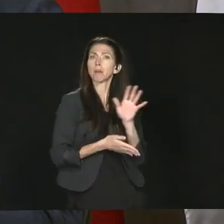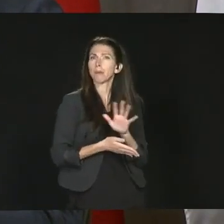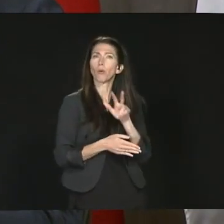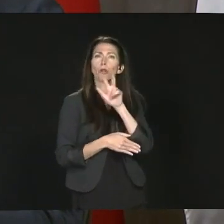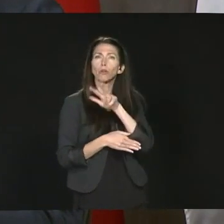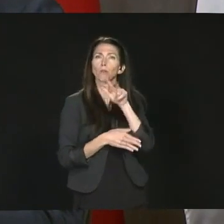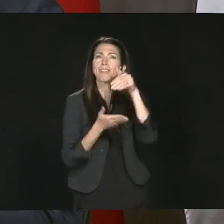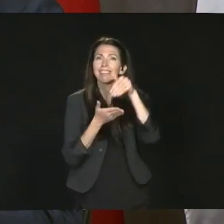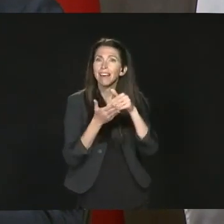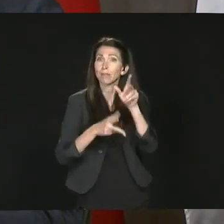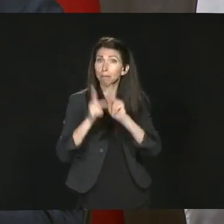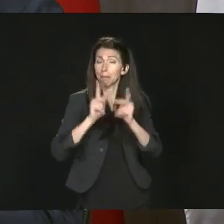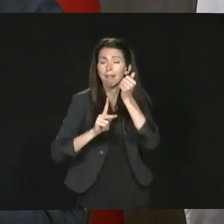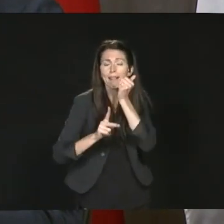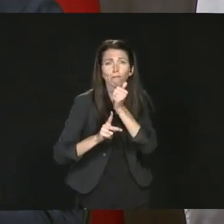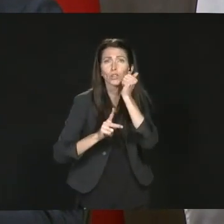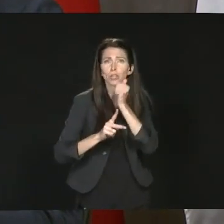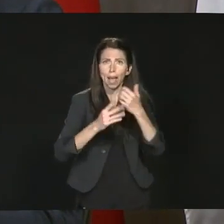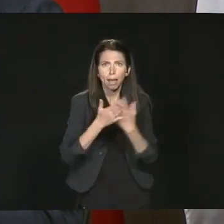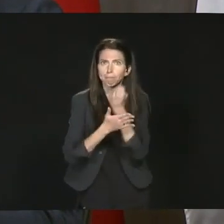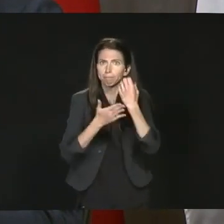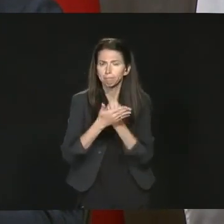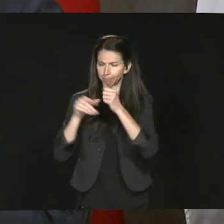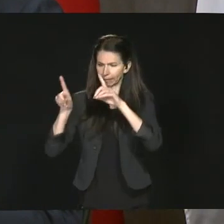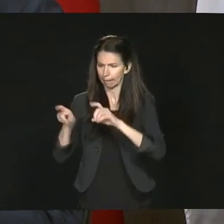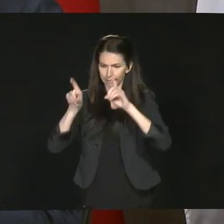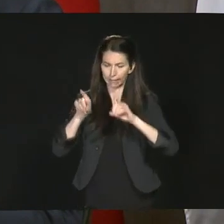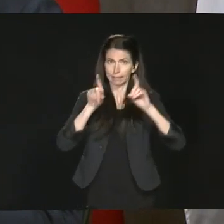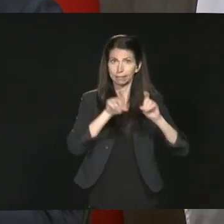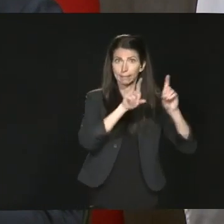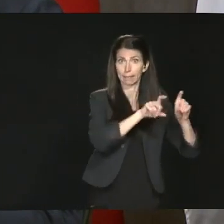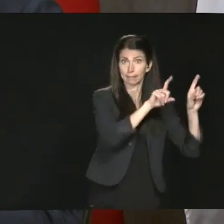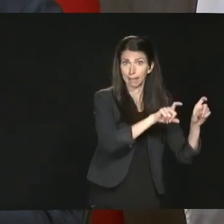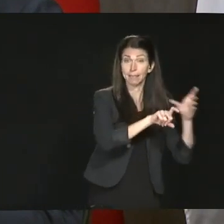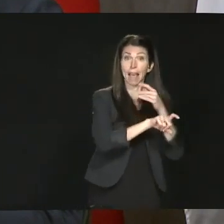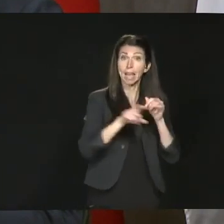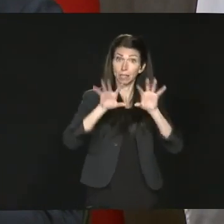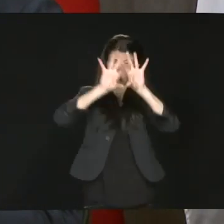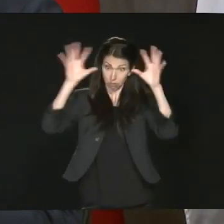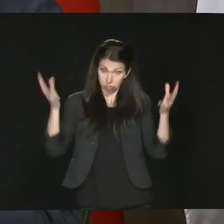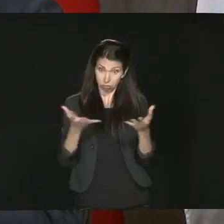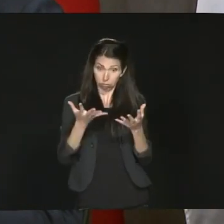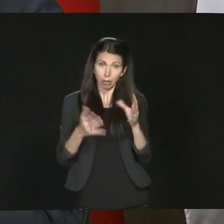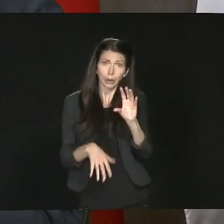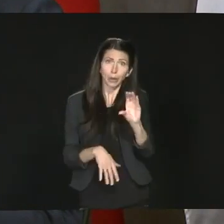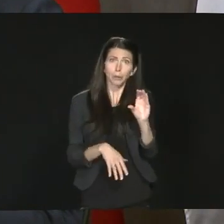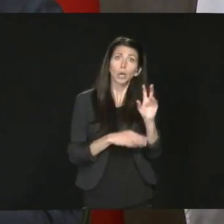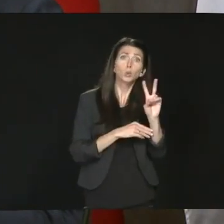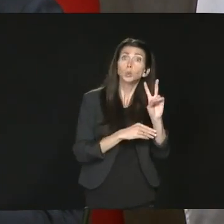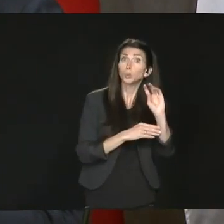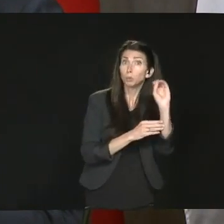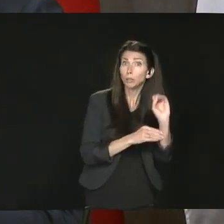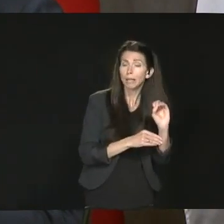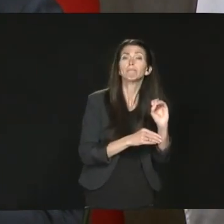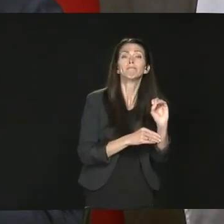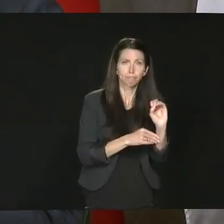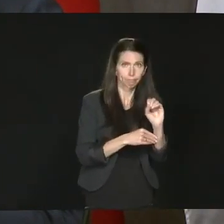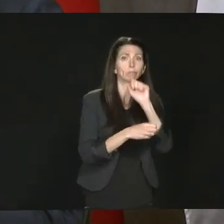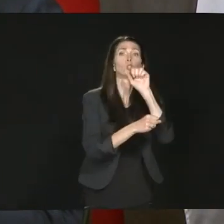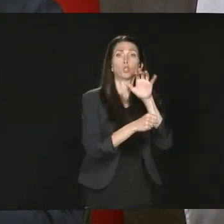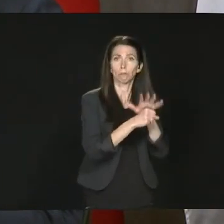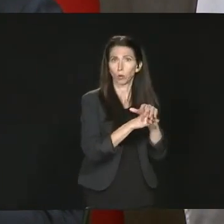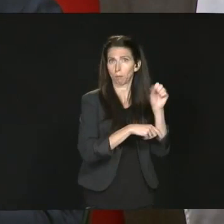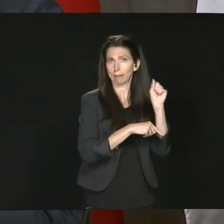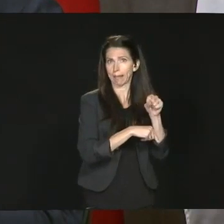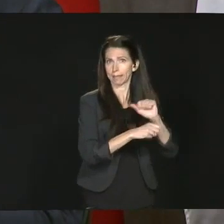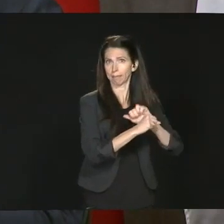d'entre elles ont obtenu un résultat positif. Il est important pour les responsables de la santé publique et tous les ordres